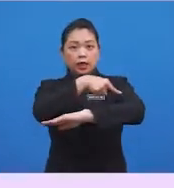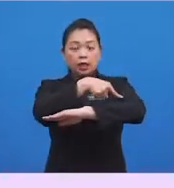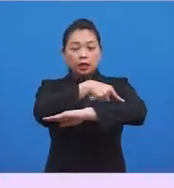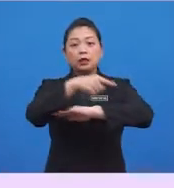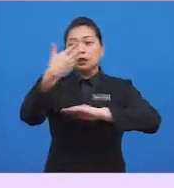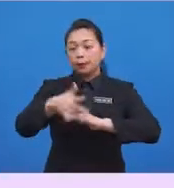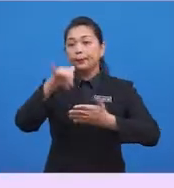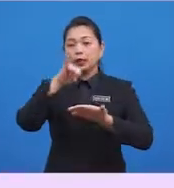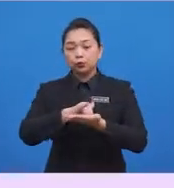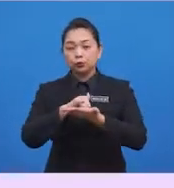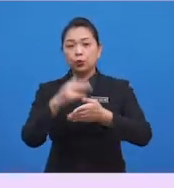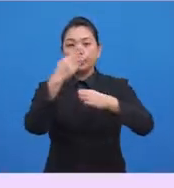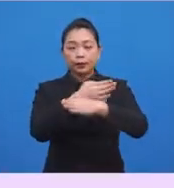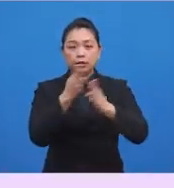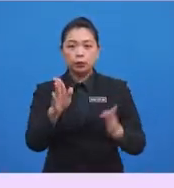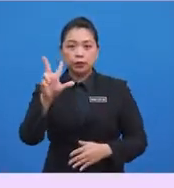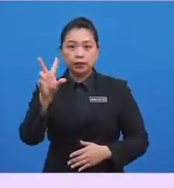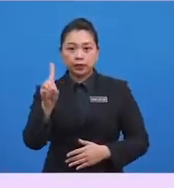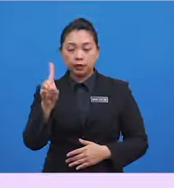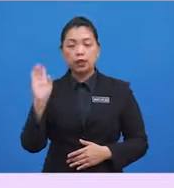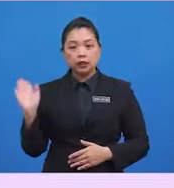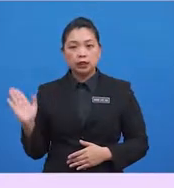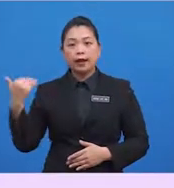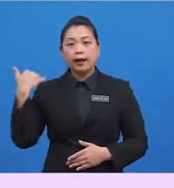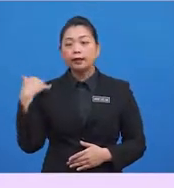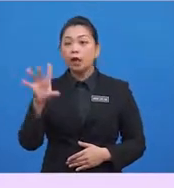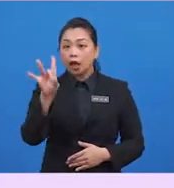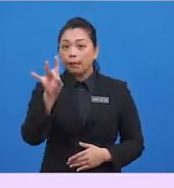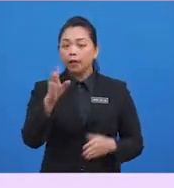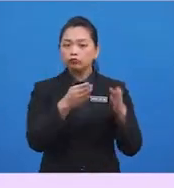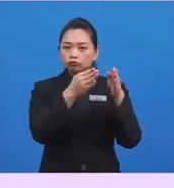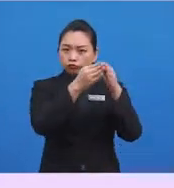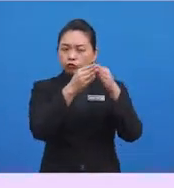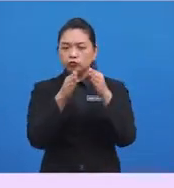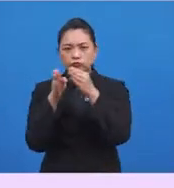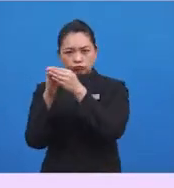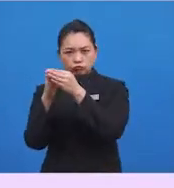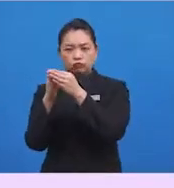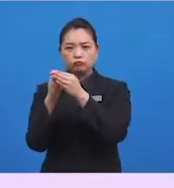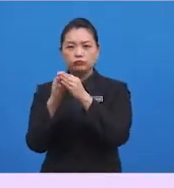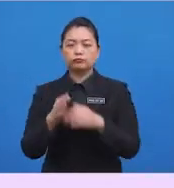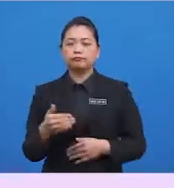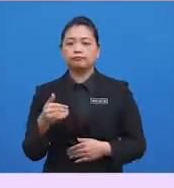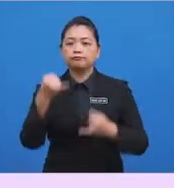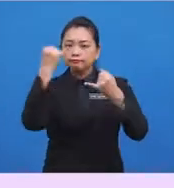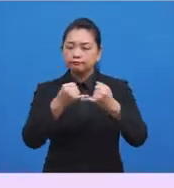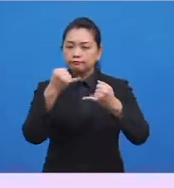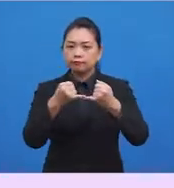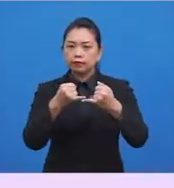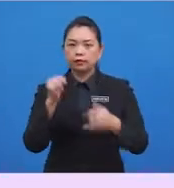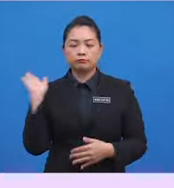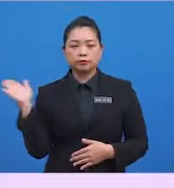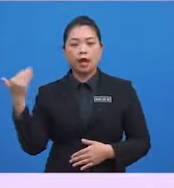Kemudian, bentuk 3 dimensi ini mempunyai 8 bucu Dan akhir sekali, kubus